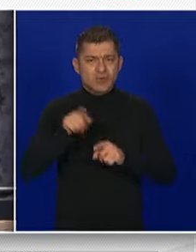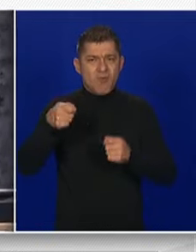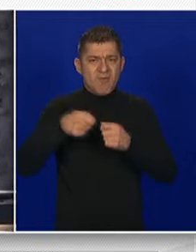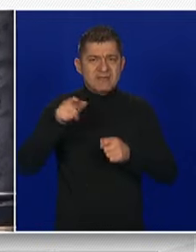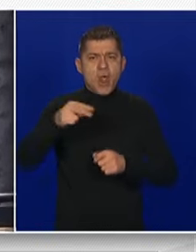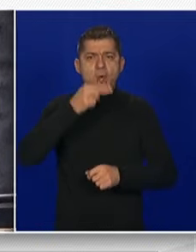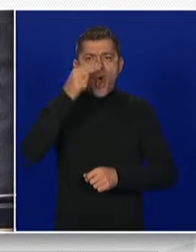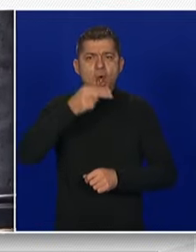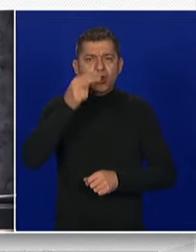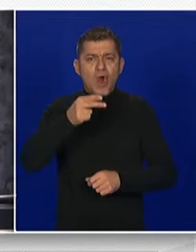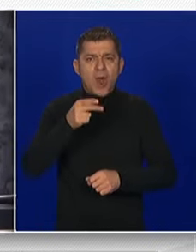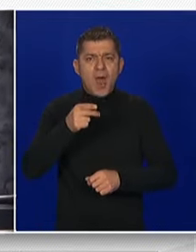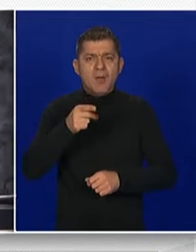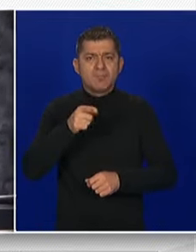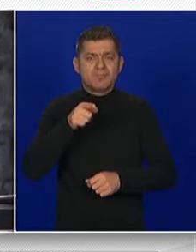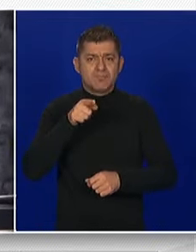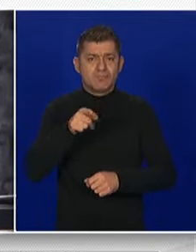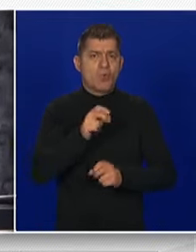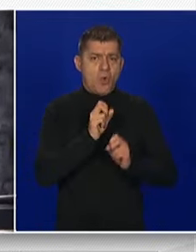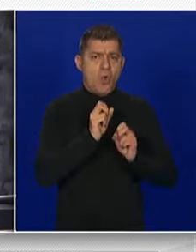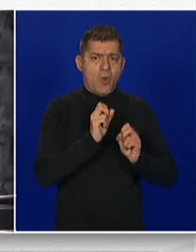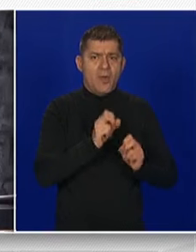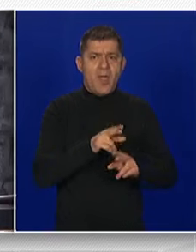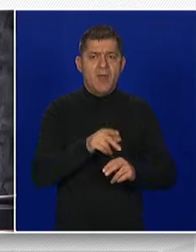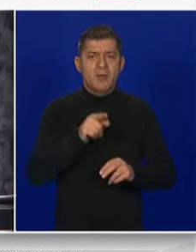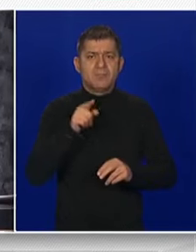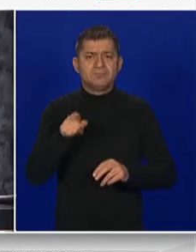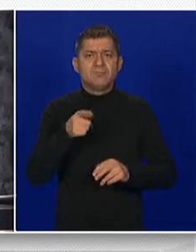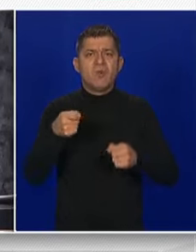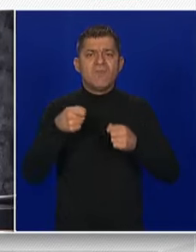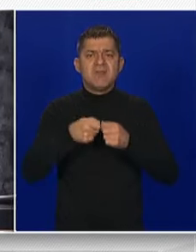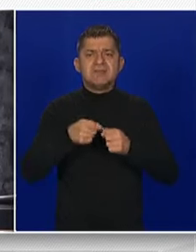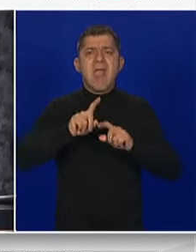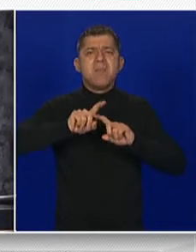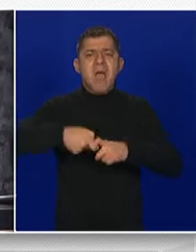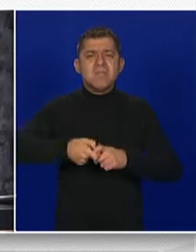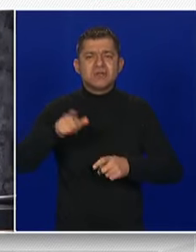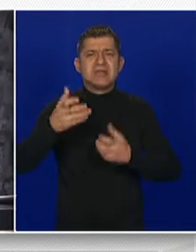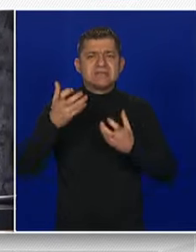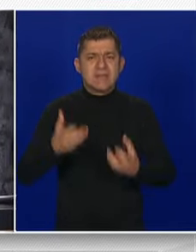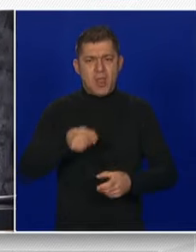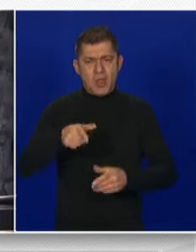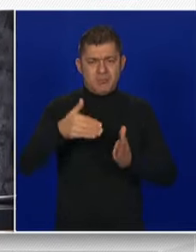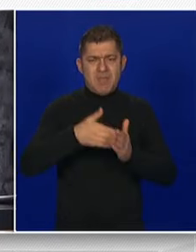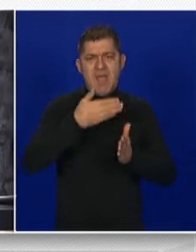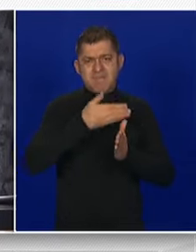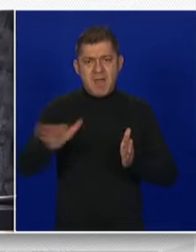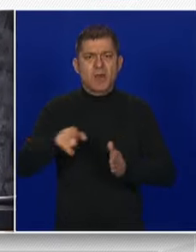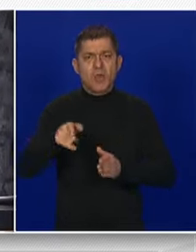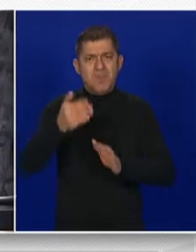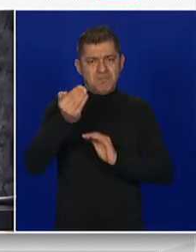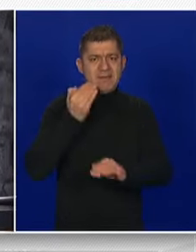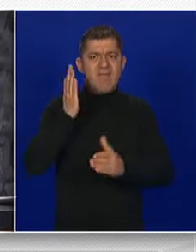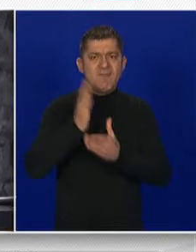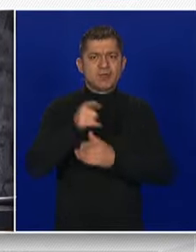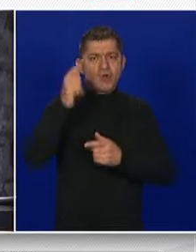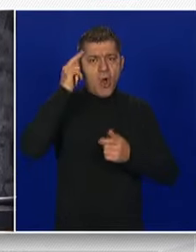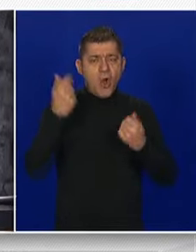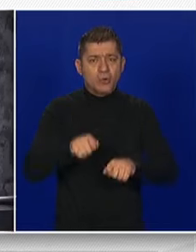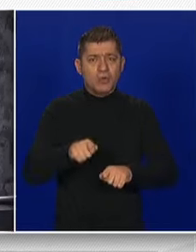dakle, ovo mi se čini, mislim, ok, ovo je što se tiče namještaja za sjedenje i tako dalje, to je bilo i u onoj prijašnjoj odluci. Ovo